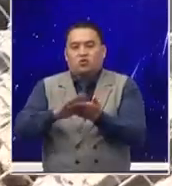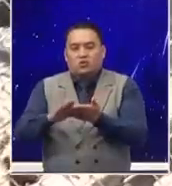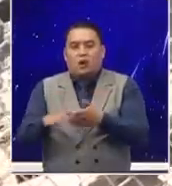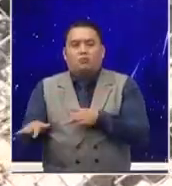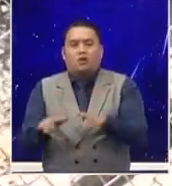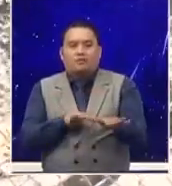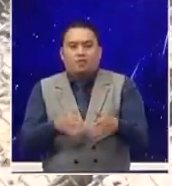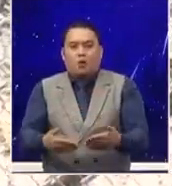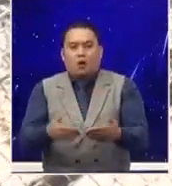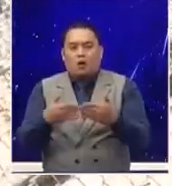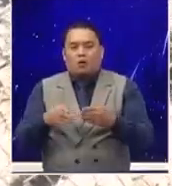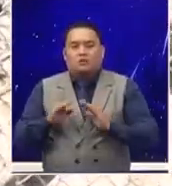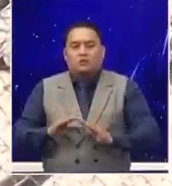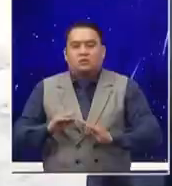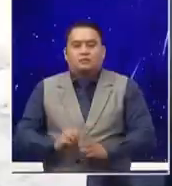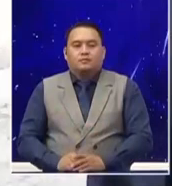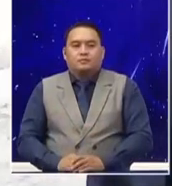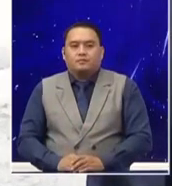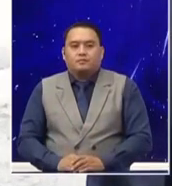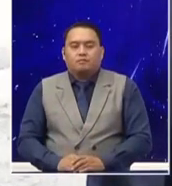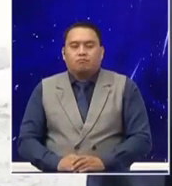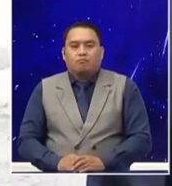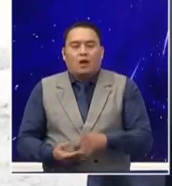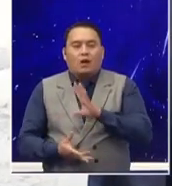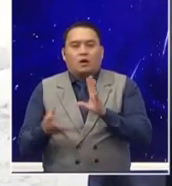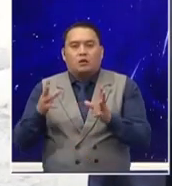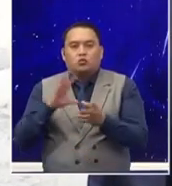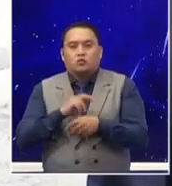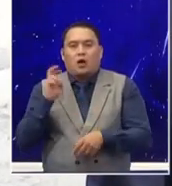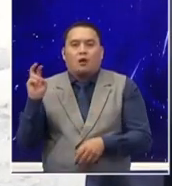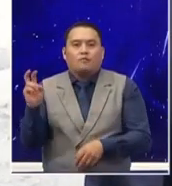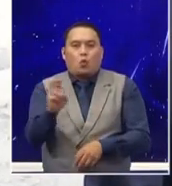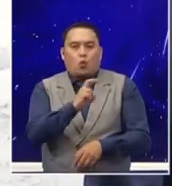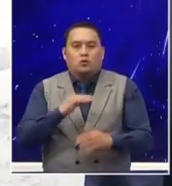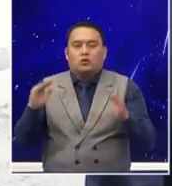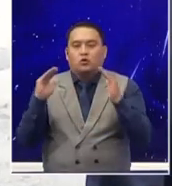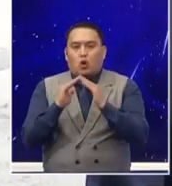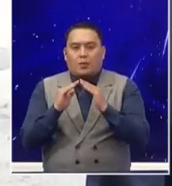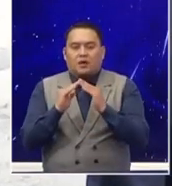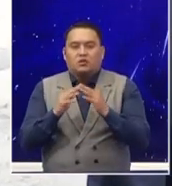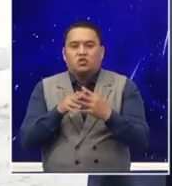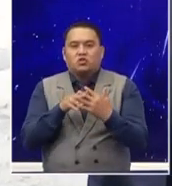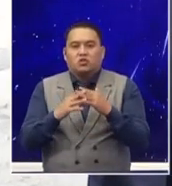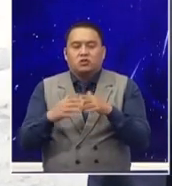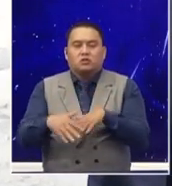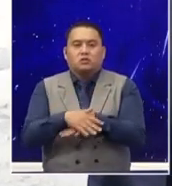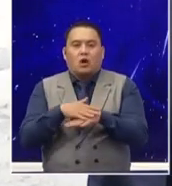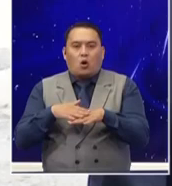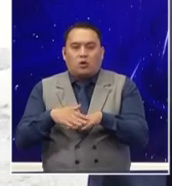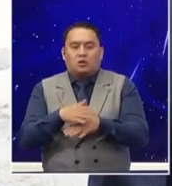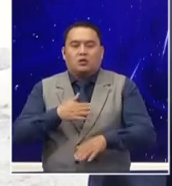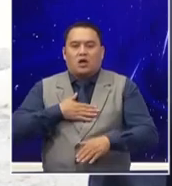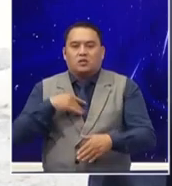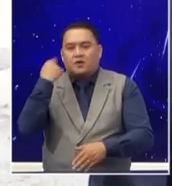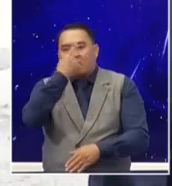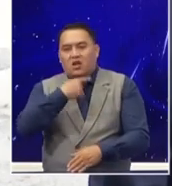масштабная профилактическая работа с населением. По результатам прохода обхода жилого сектора жителям, нашим